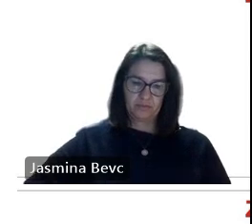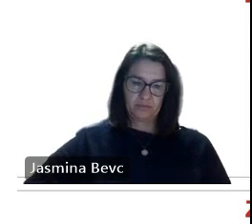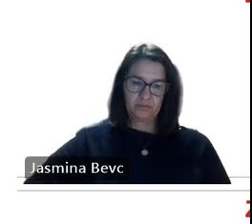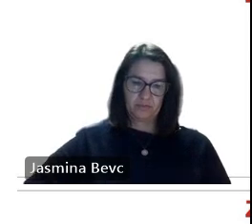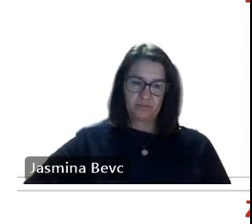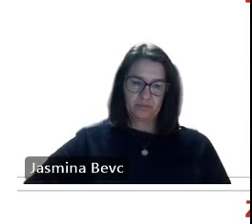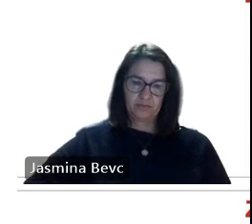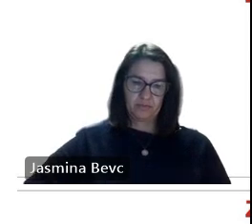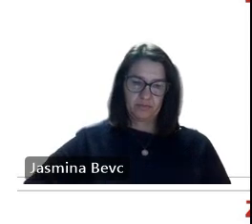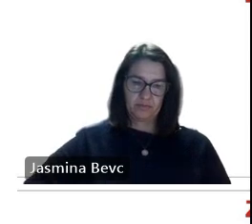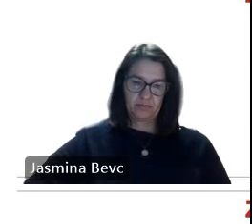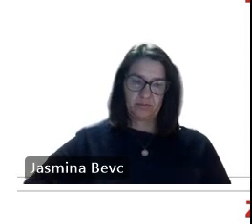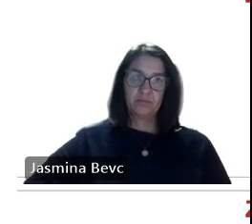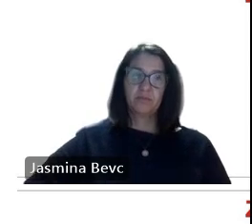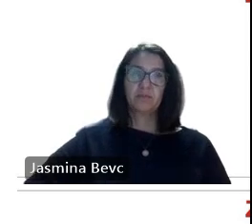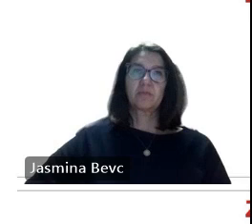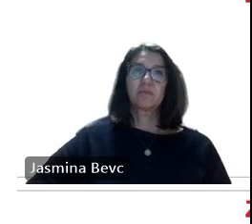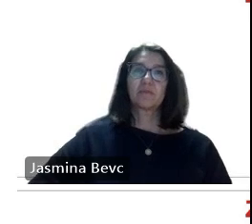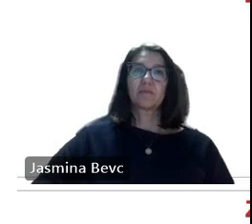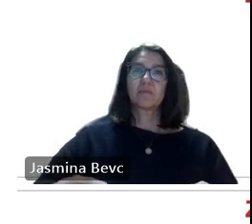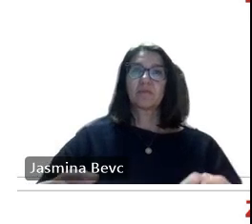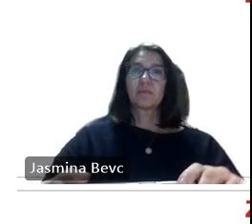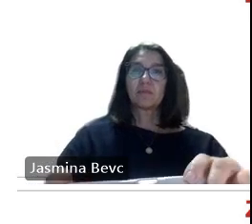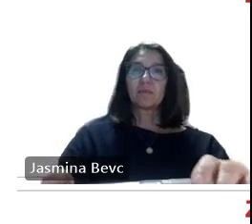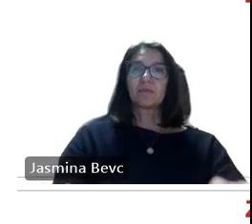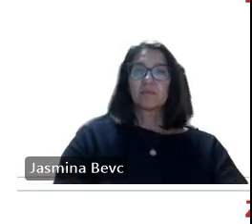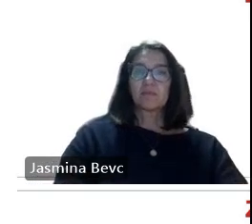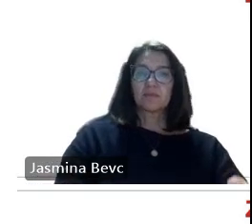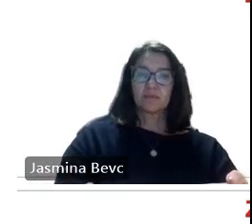našem osrednjem delu Slovenije.